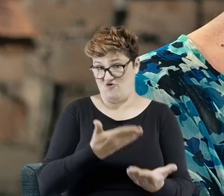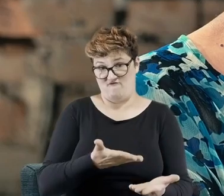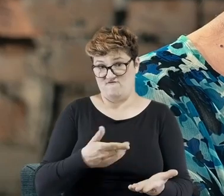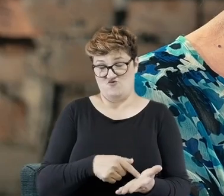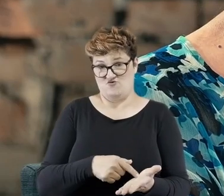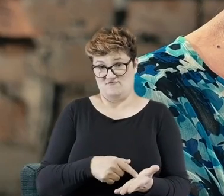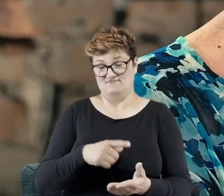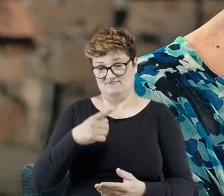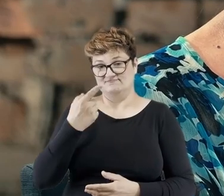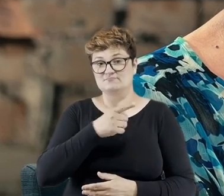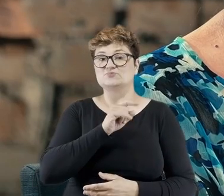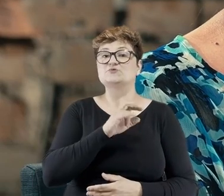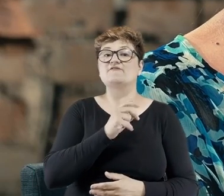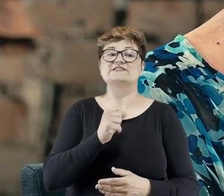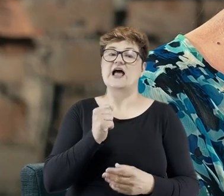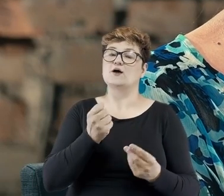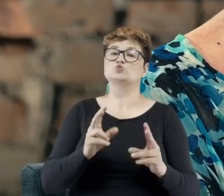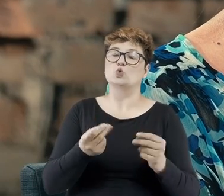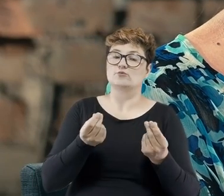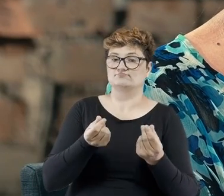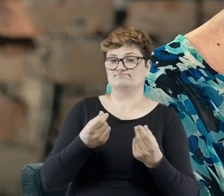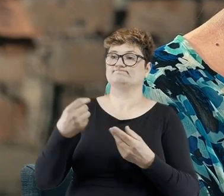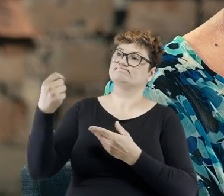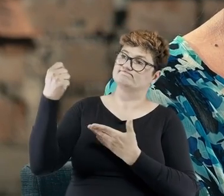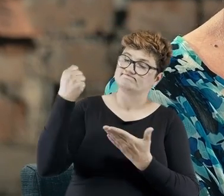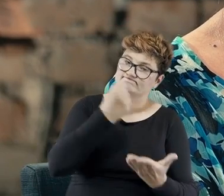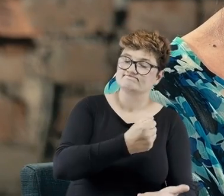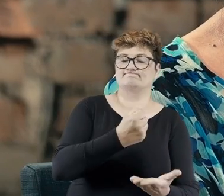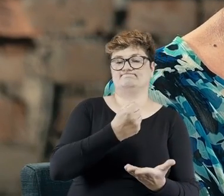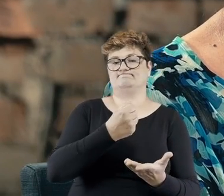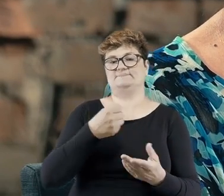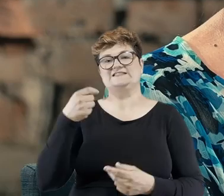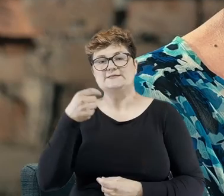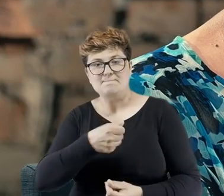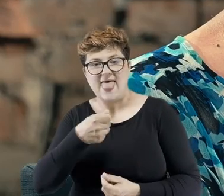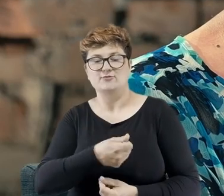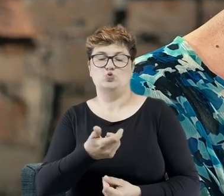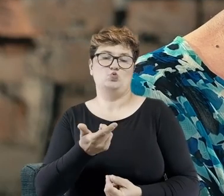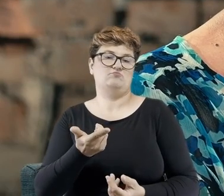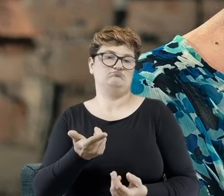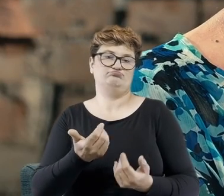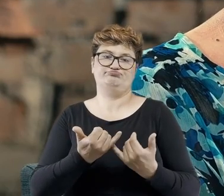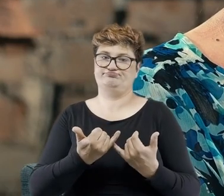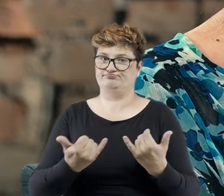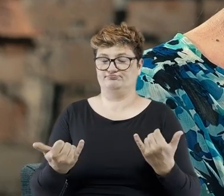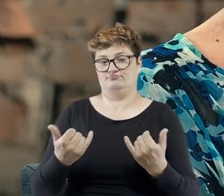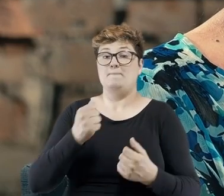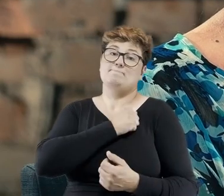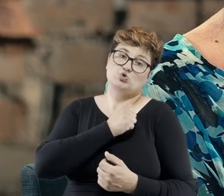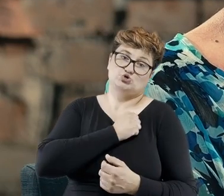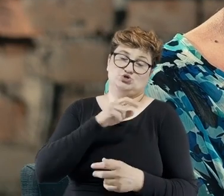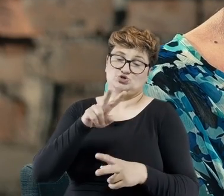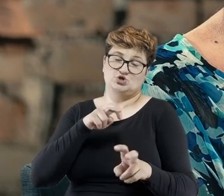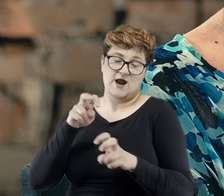Bo pamiętajmy, że Przybyszewska się utrzymywała się, a to z subwencji jakiejś, a to ze stypendiów, a to po prostu